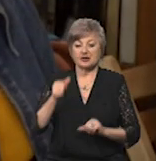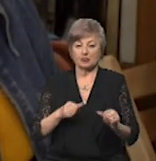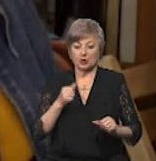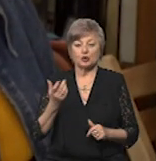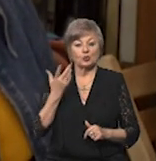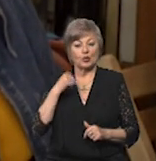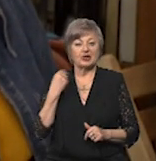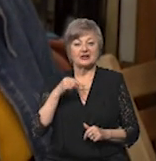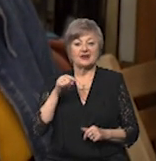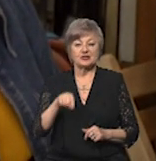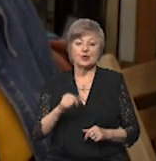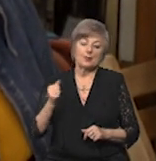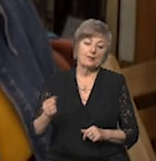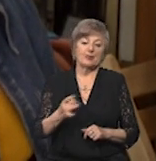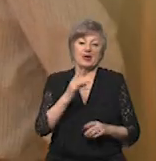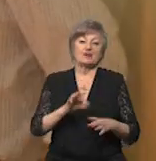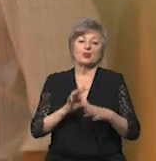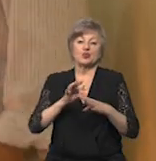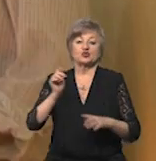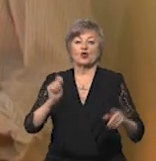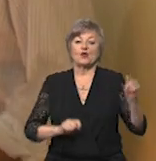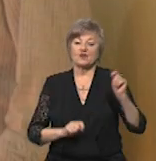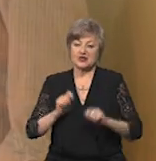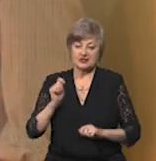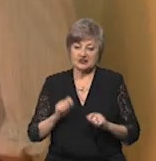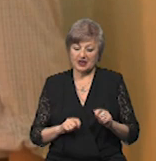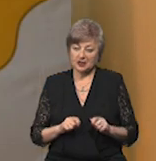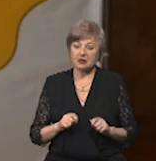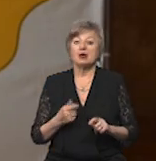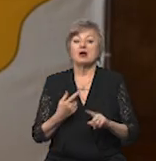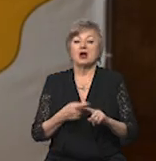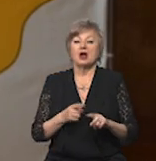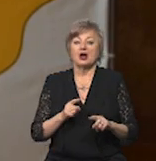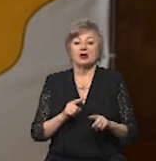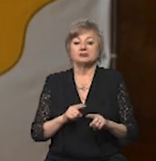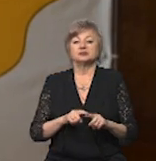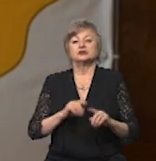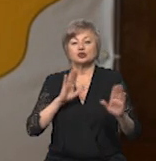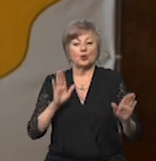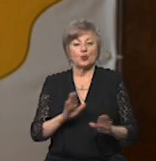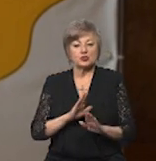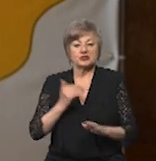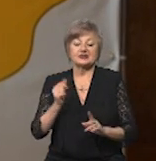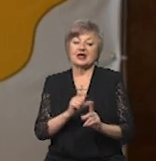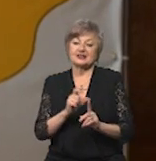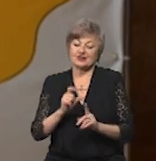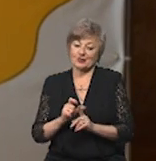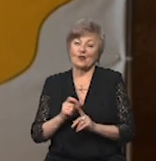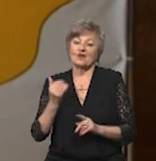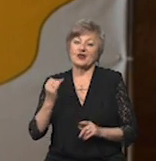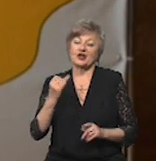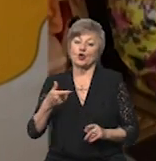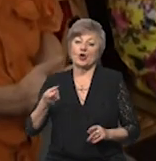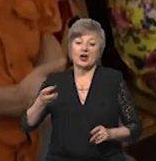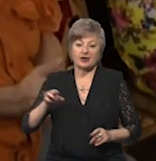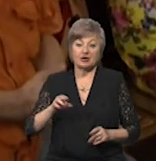коли у Запоріжжі вперше провели фестиваль «Let it Beatles» – фестиваль бітломанів. Тоді, за словами пана Ігора, поет